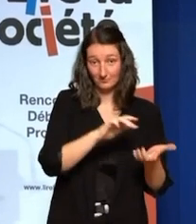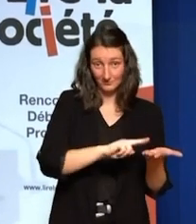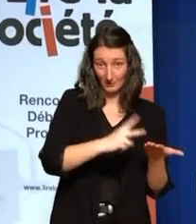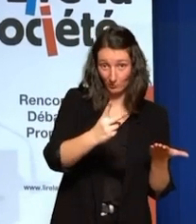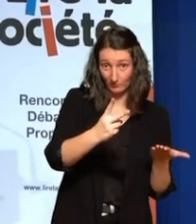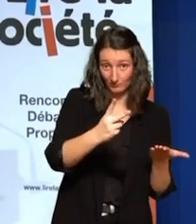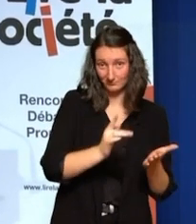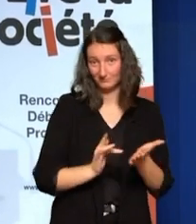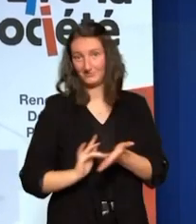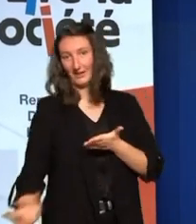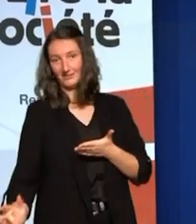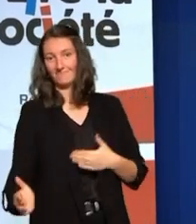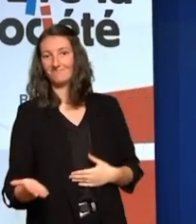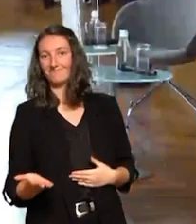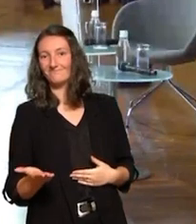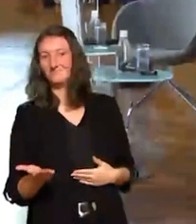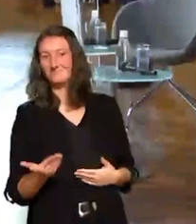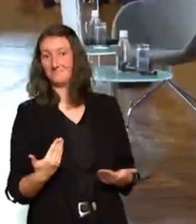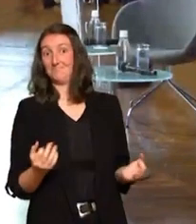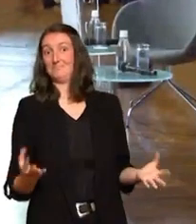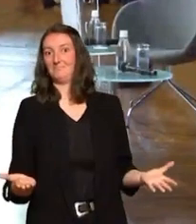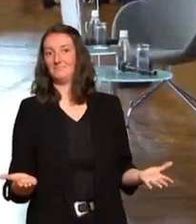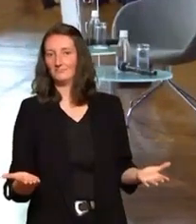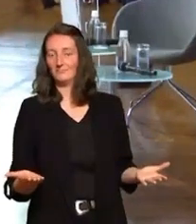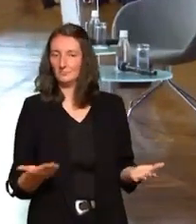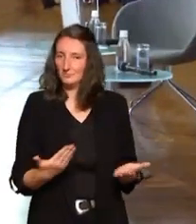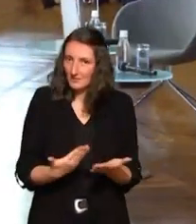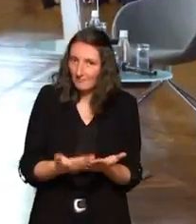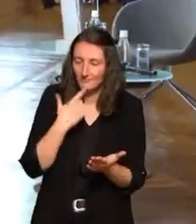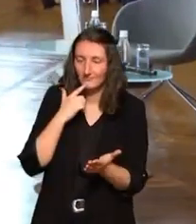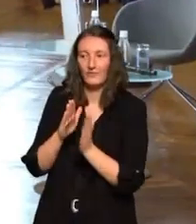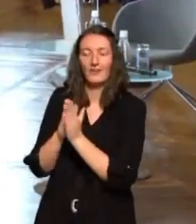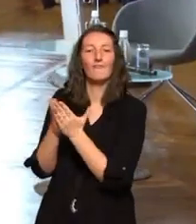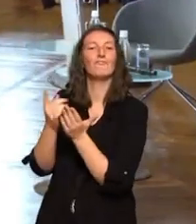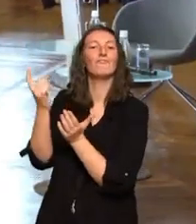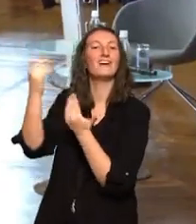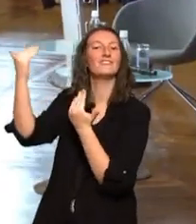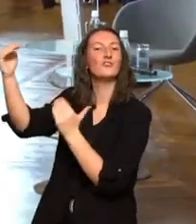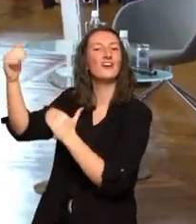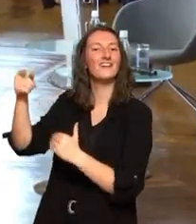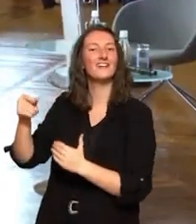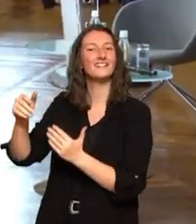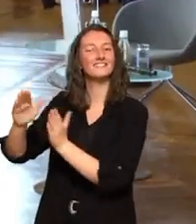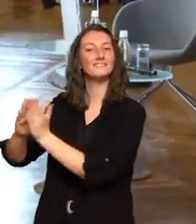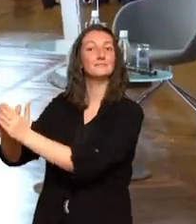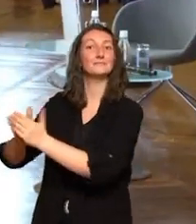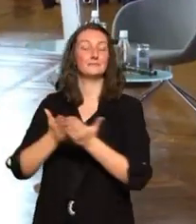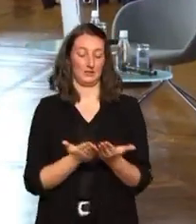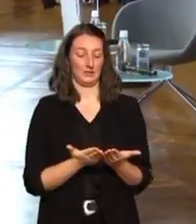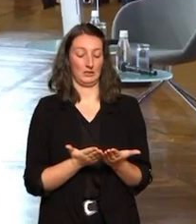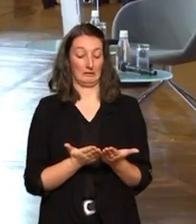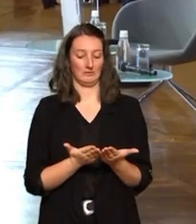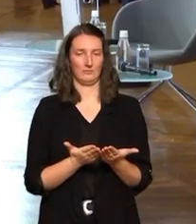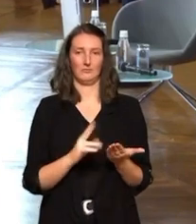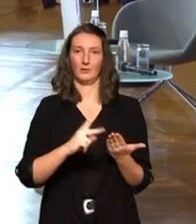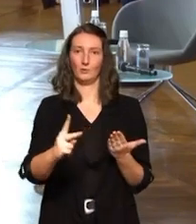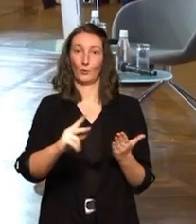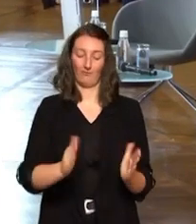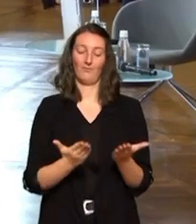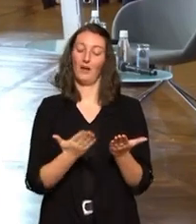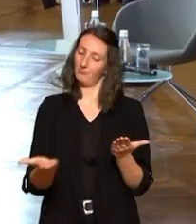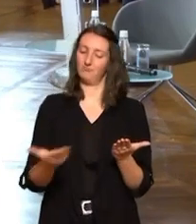traducteur, traître. Tout livre de littérature étrangère traduit